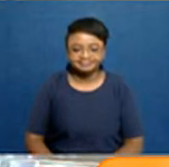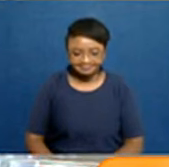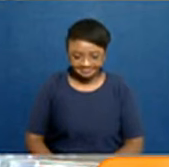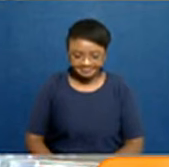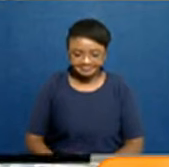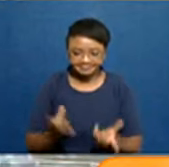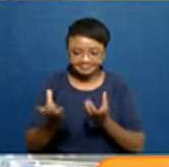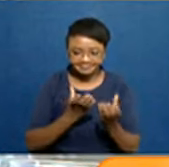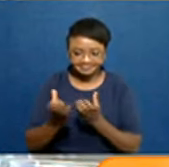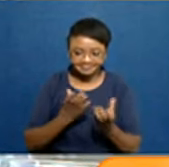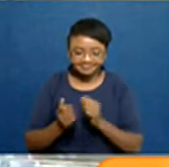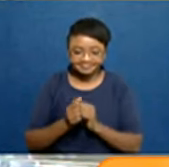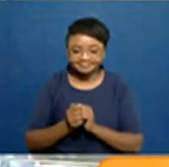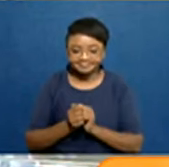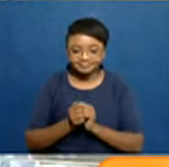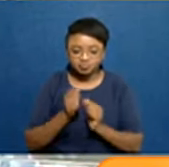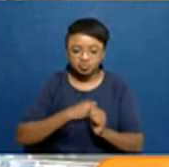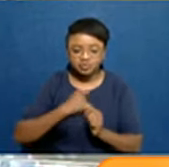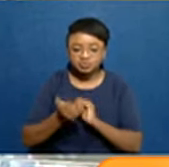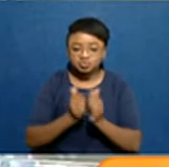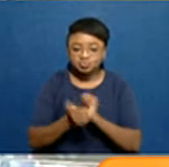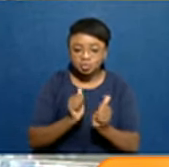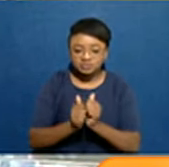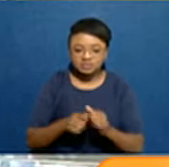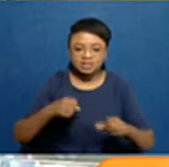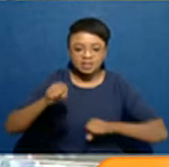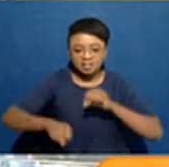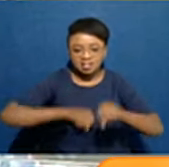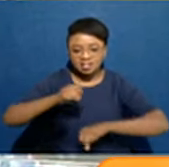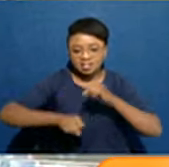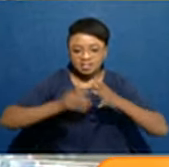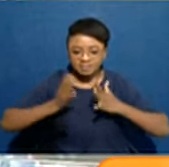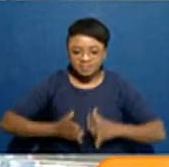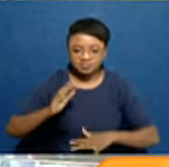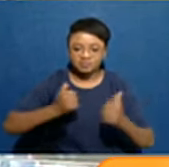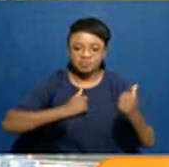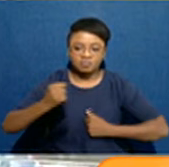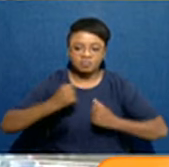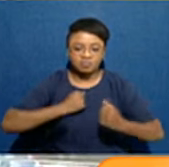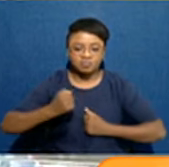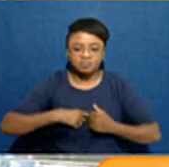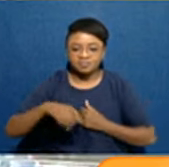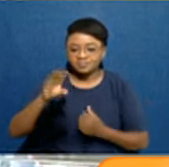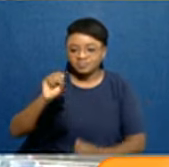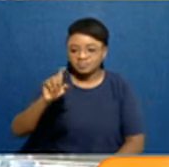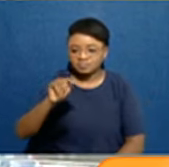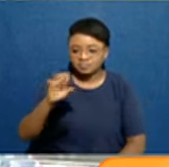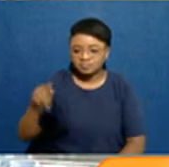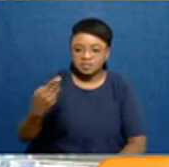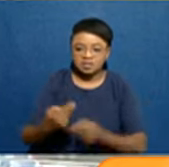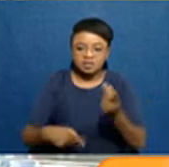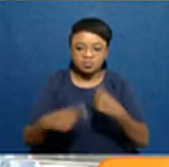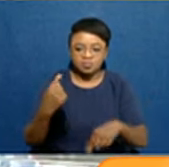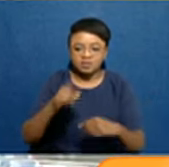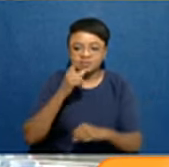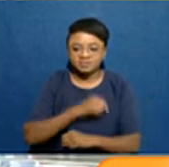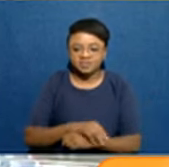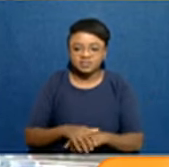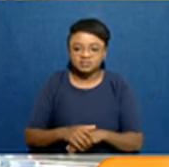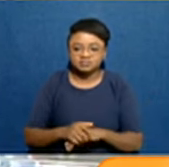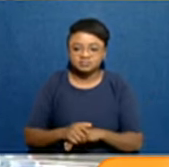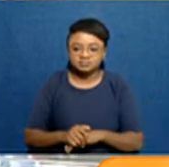Tuangalie michezo ambapo mwendeshaji baisikeli kutoka Rwanda Seth Hakizimana wa timu ya Amani alitwaa ubingwa katika kitengo cha kilomita 120